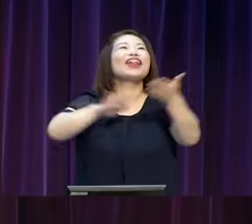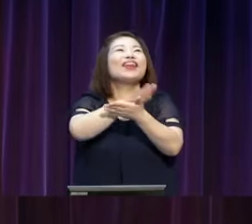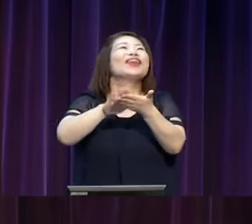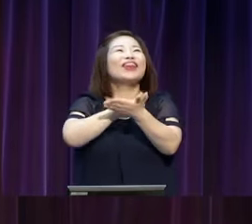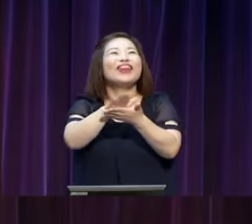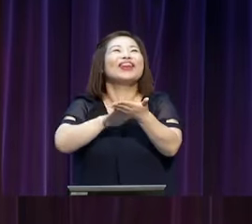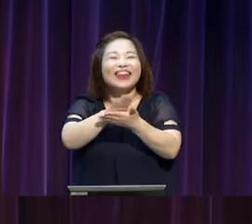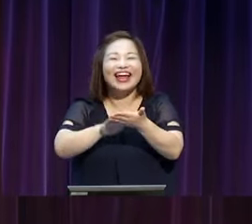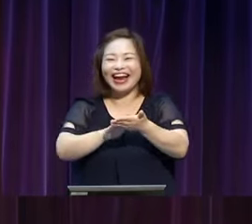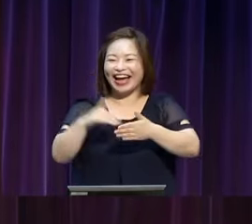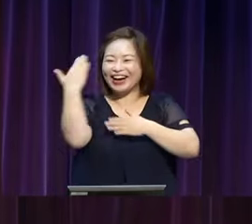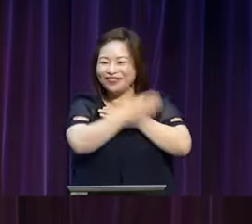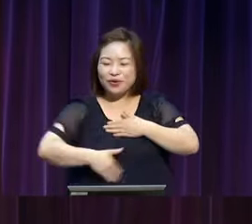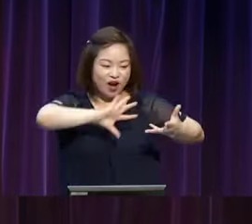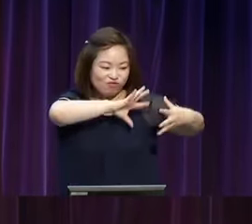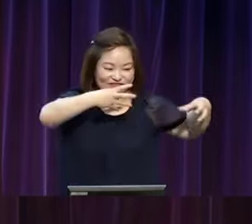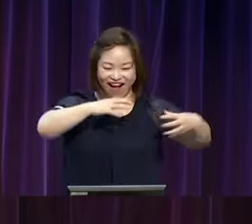몸만 좋아지죠. 예.